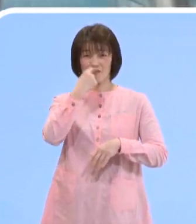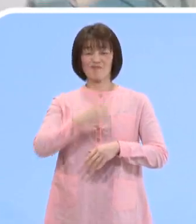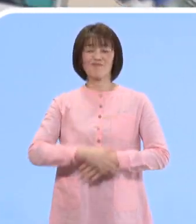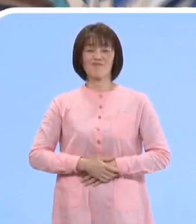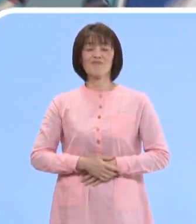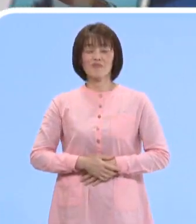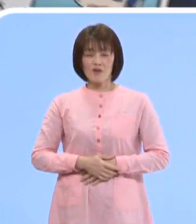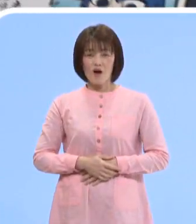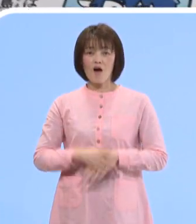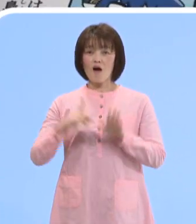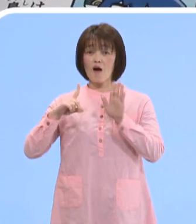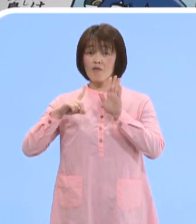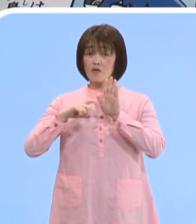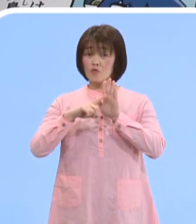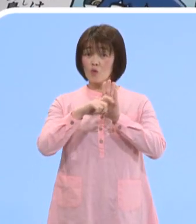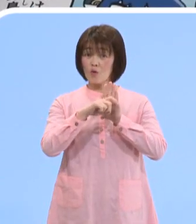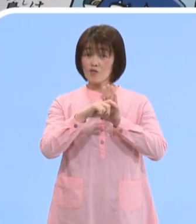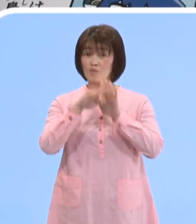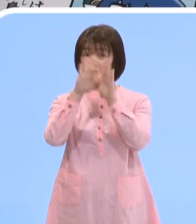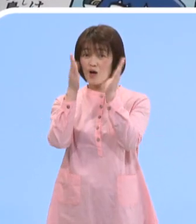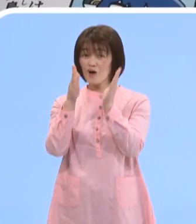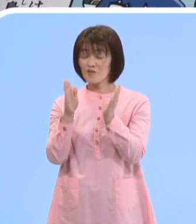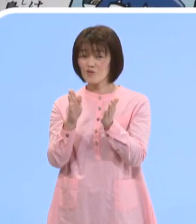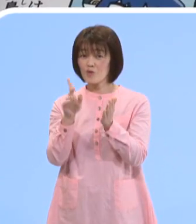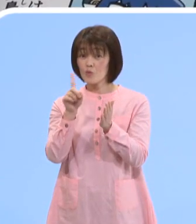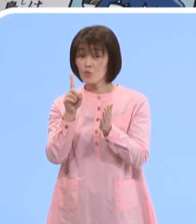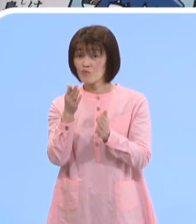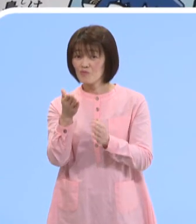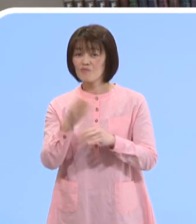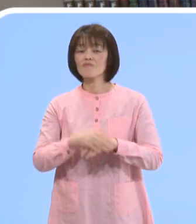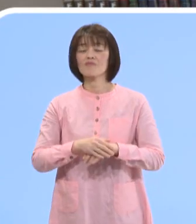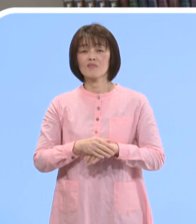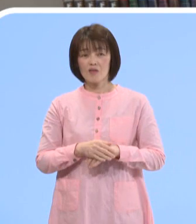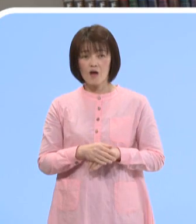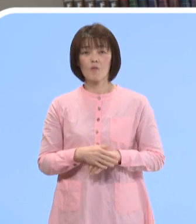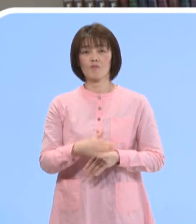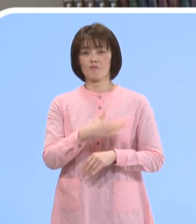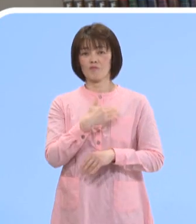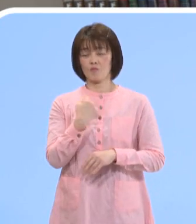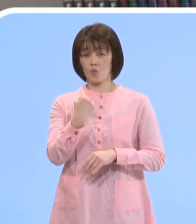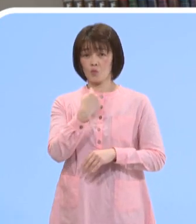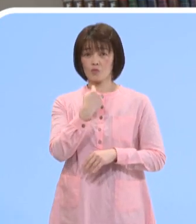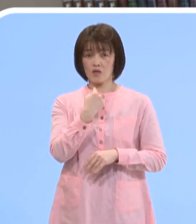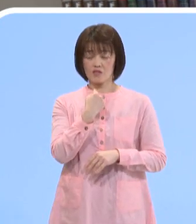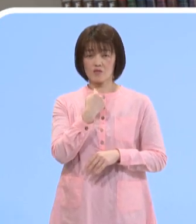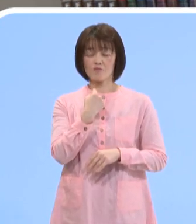井さんにとって手塚治虫さんってどんな存在ですか？ やっぱり僕たちも